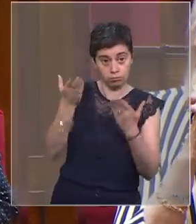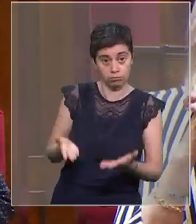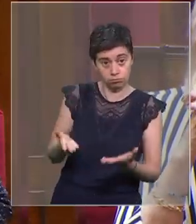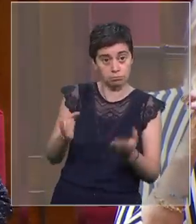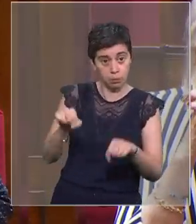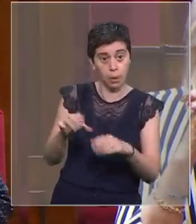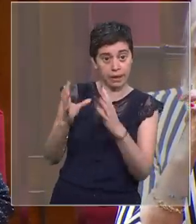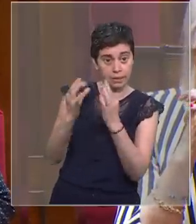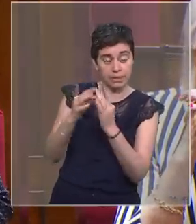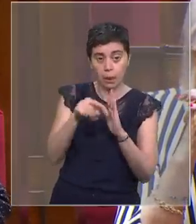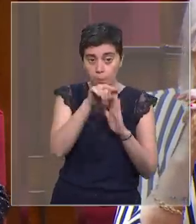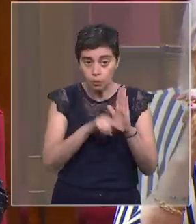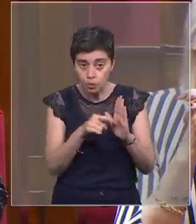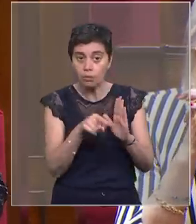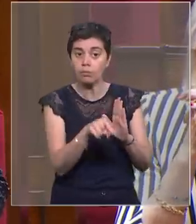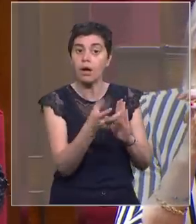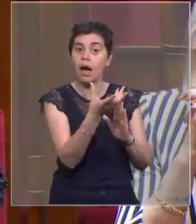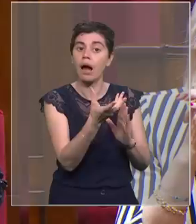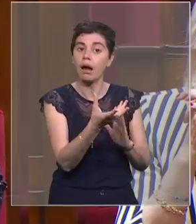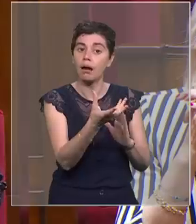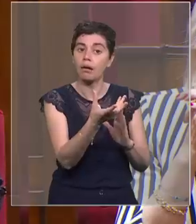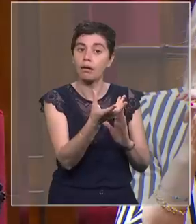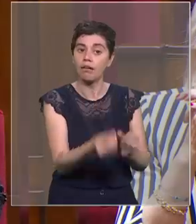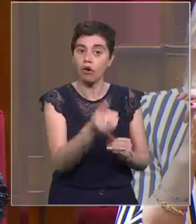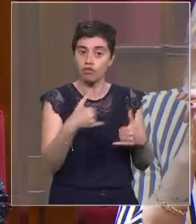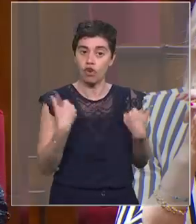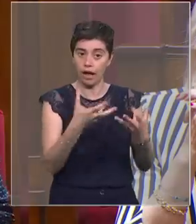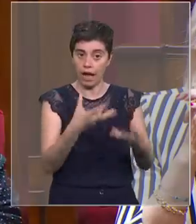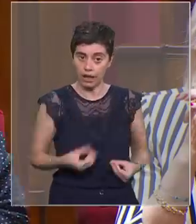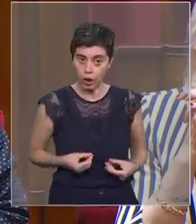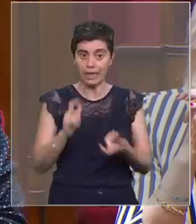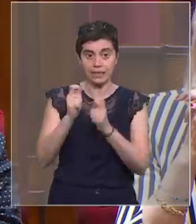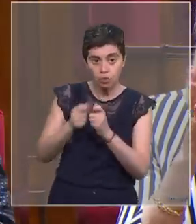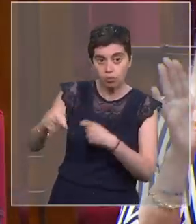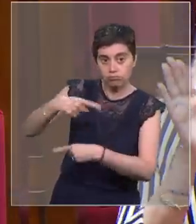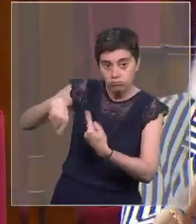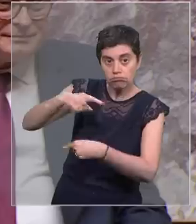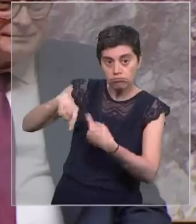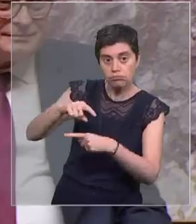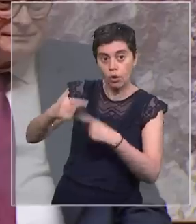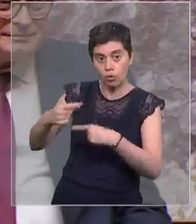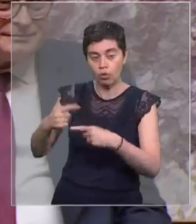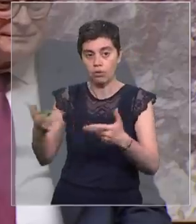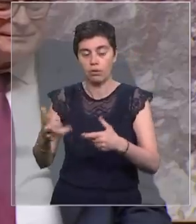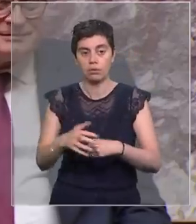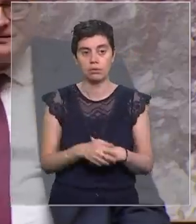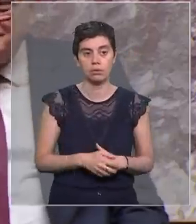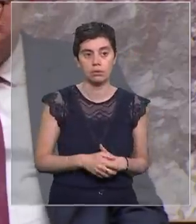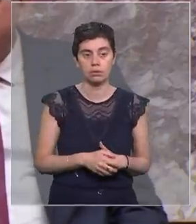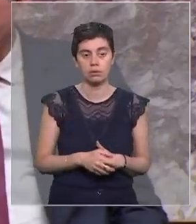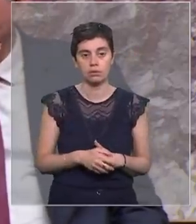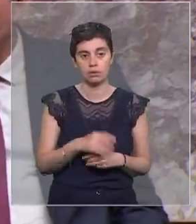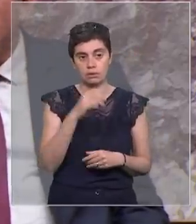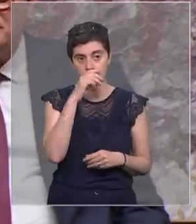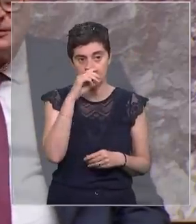mesures relatives à l'accueil du jeune enfant et sur les concertations en cours ? Merci. Merci beaucoup, ma chère collègue. La parole est à